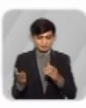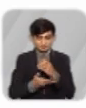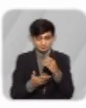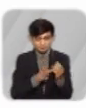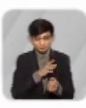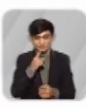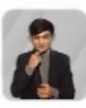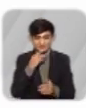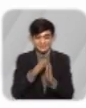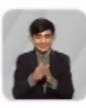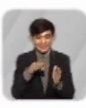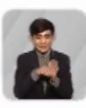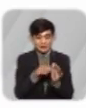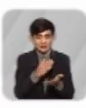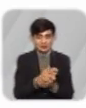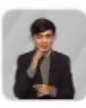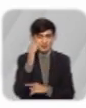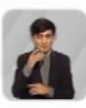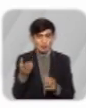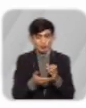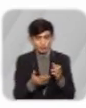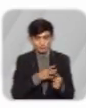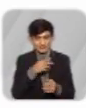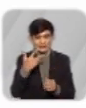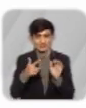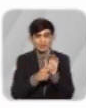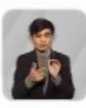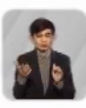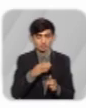енген 37 күміс терек кесілген. Келтірілген шығын көлемі